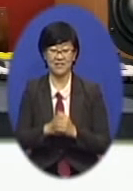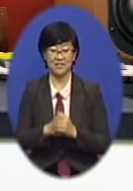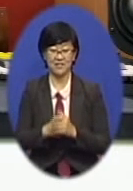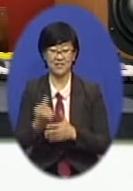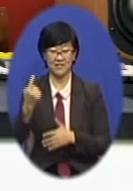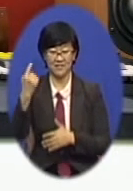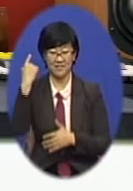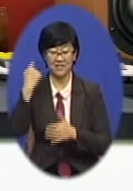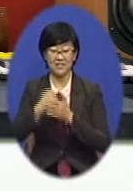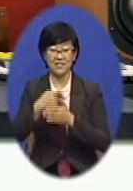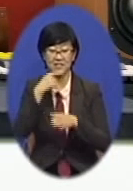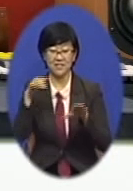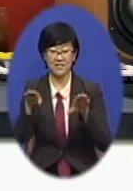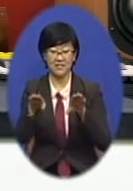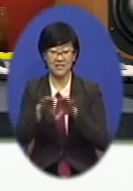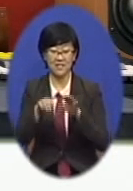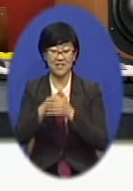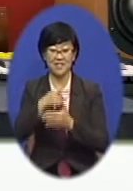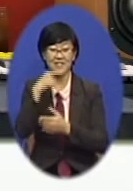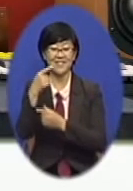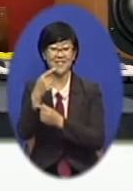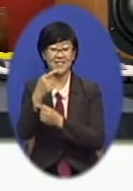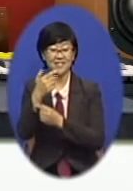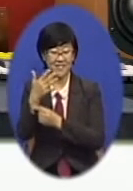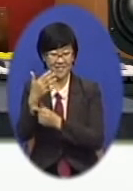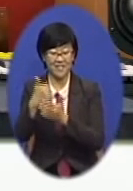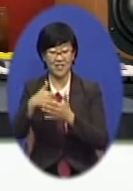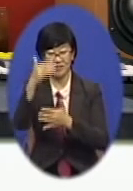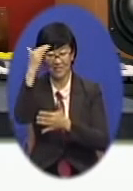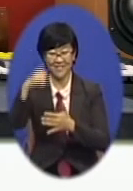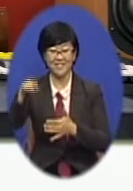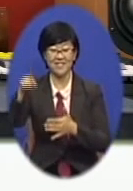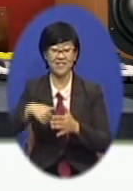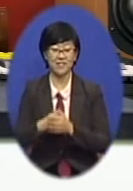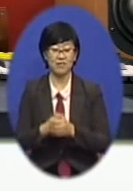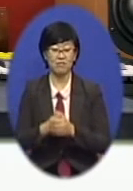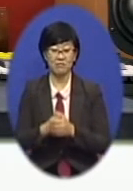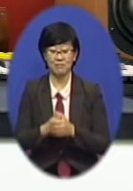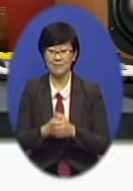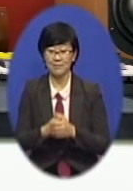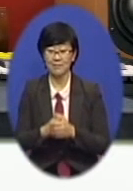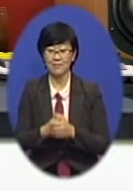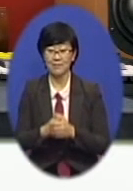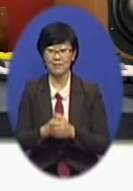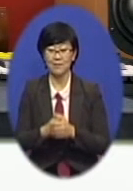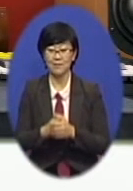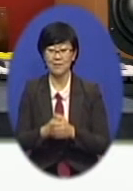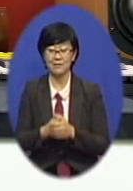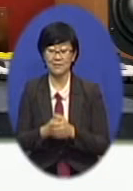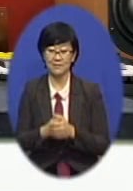어제 일요일 날 단풍놀이 뭐 갔다 왔어요. 누구랑 갔다 오셨어요? 아 우리